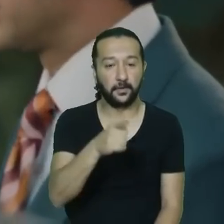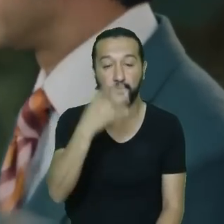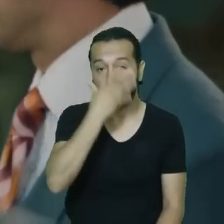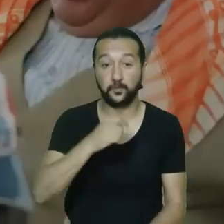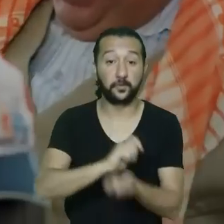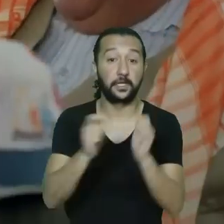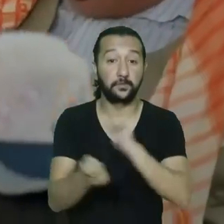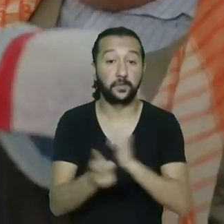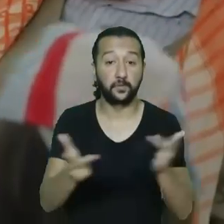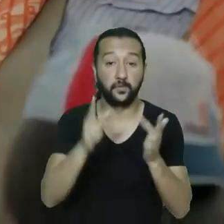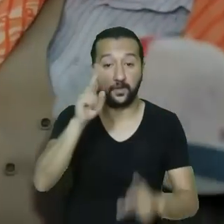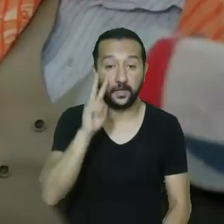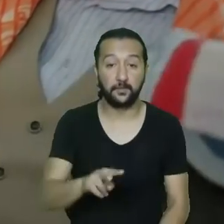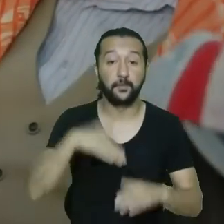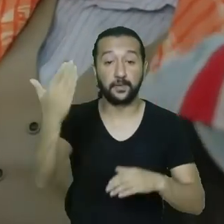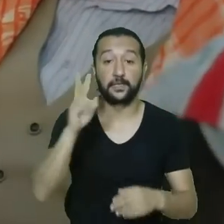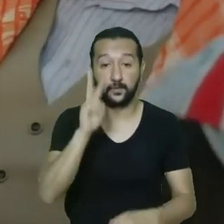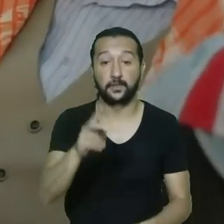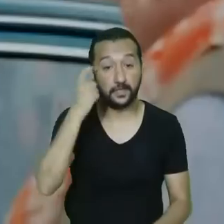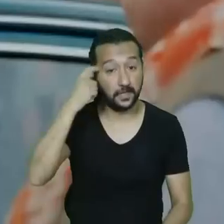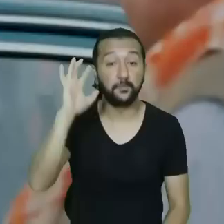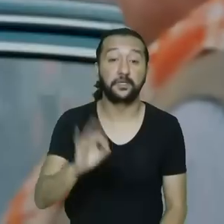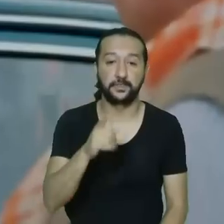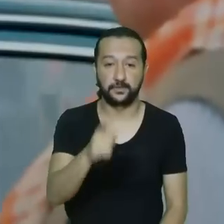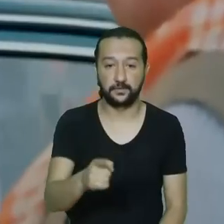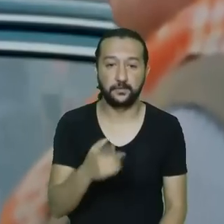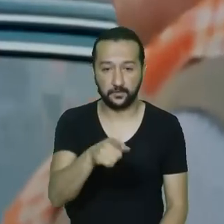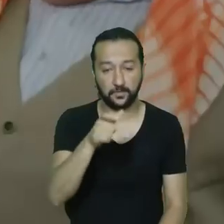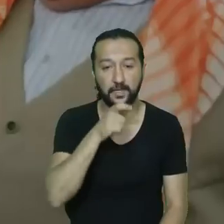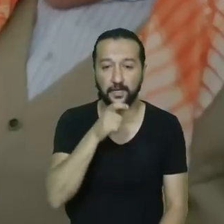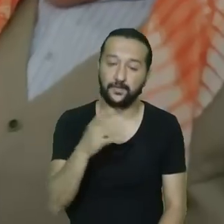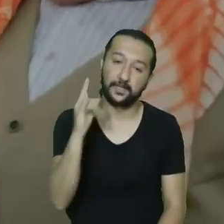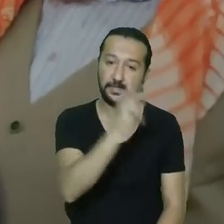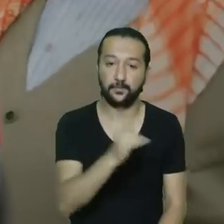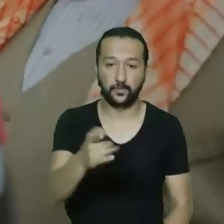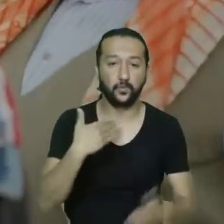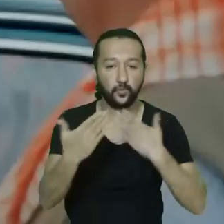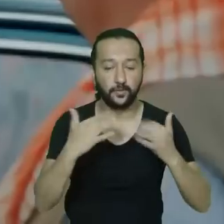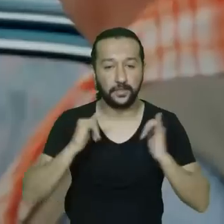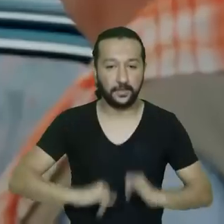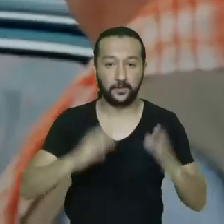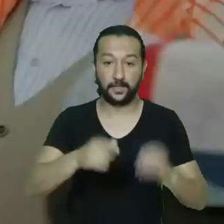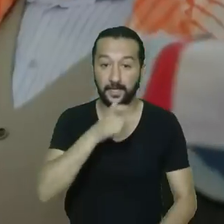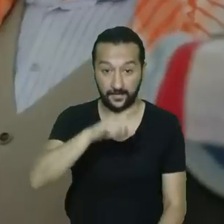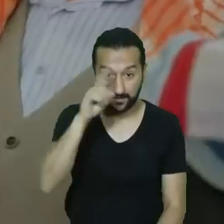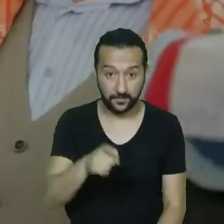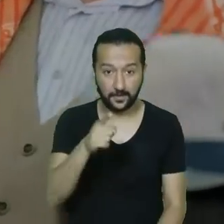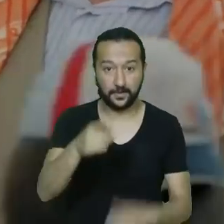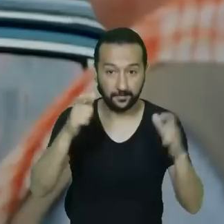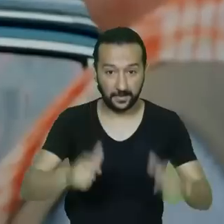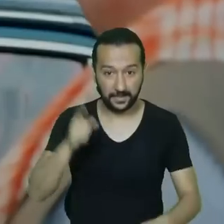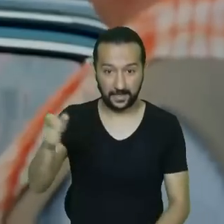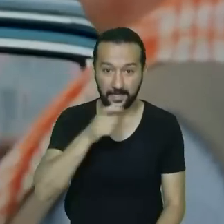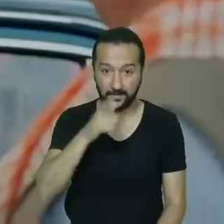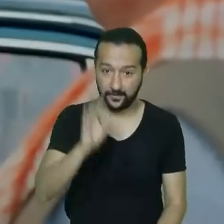Harikadan değişmişsin sen. Vallahi başka yerde görsek tanıyamayacağız. Şöyle bir kahveye doğru gidelim de soltlanın biraz. Kahve mi? Meydan